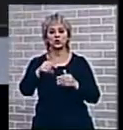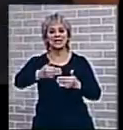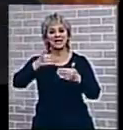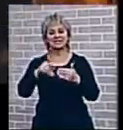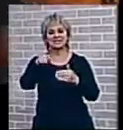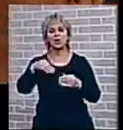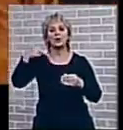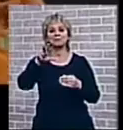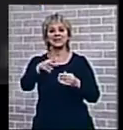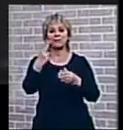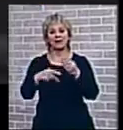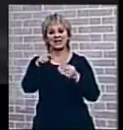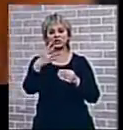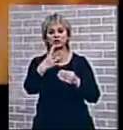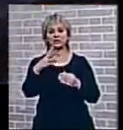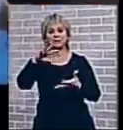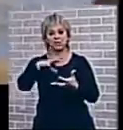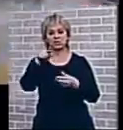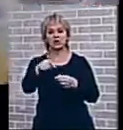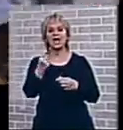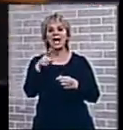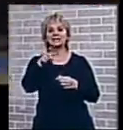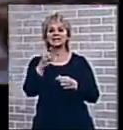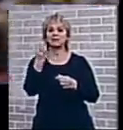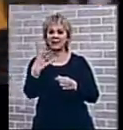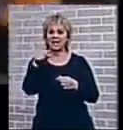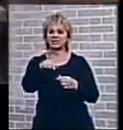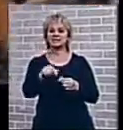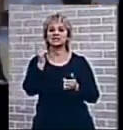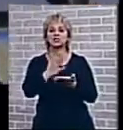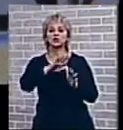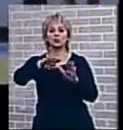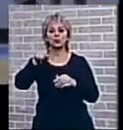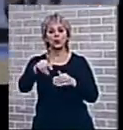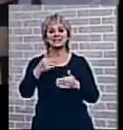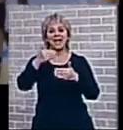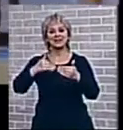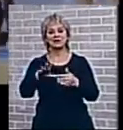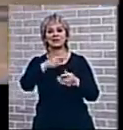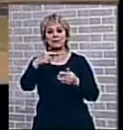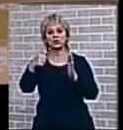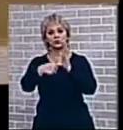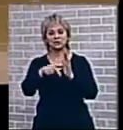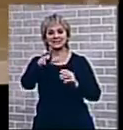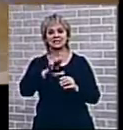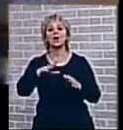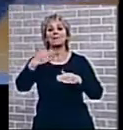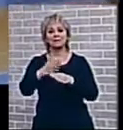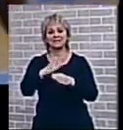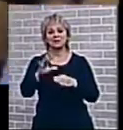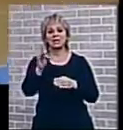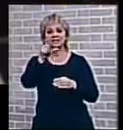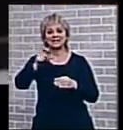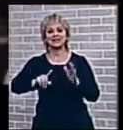серьезно подотстали и к перерыву проигрывали 4 мяча – 11-15. Сразу после отрыв дошел даже до минус 6, но